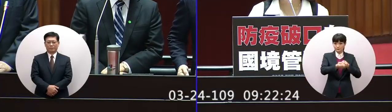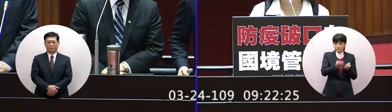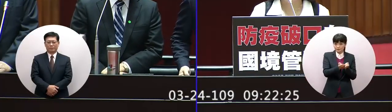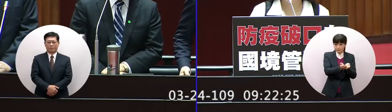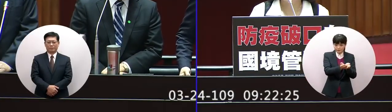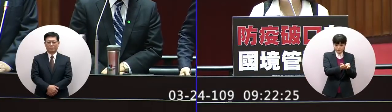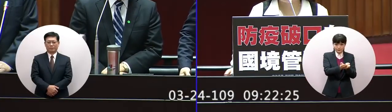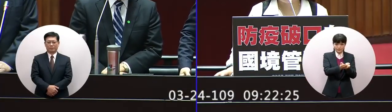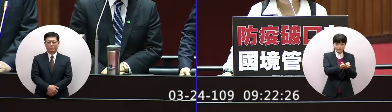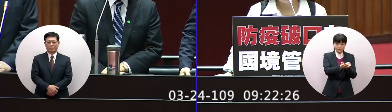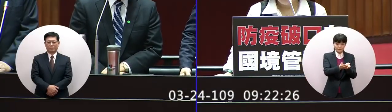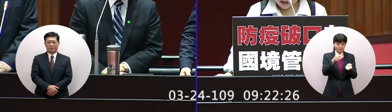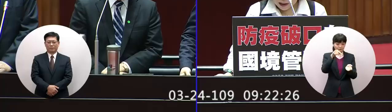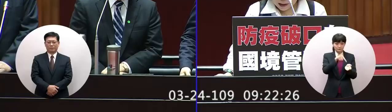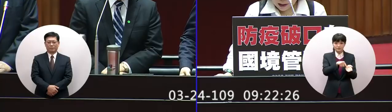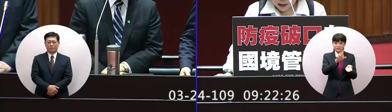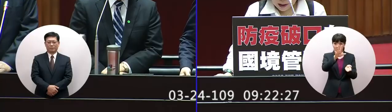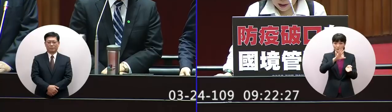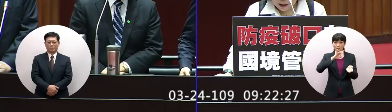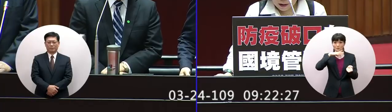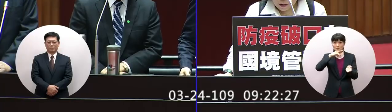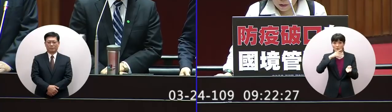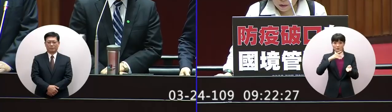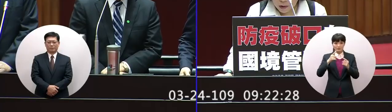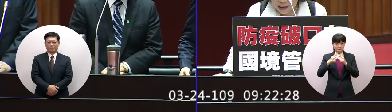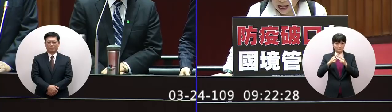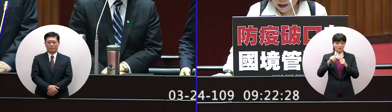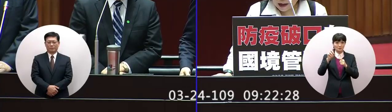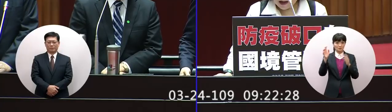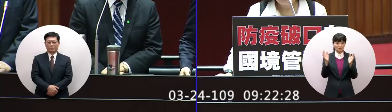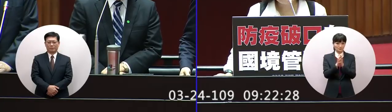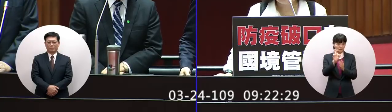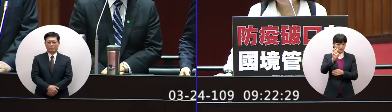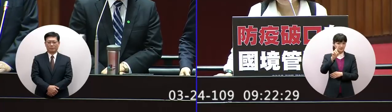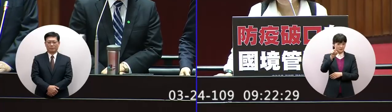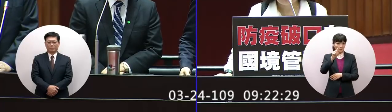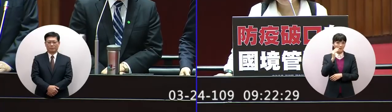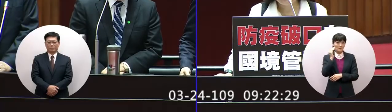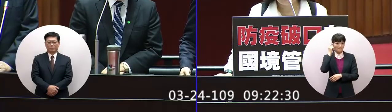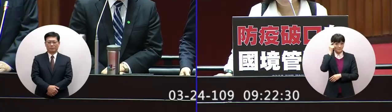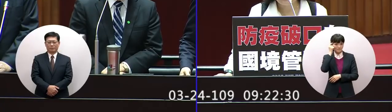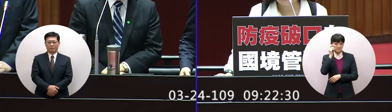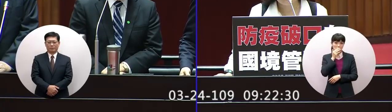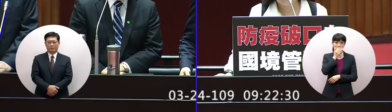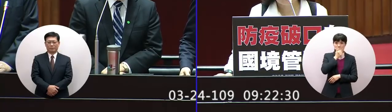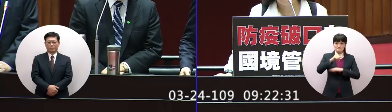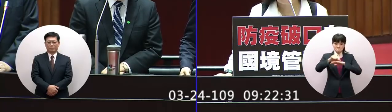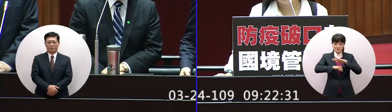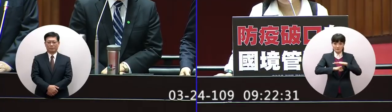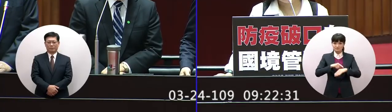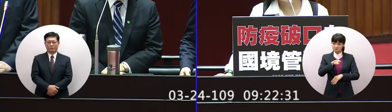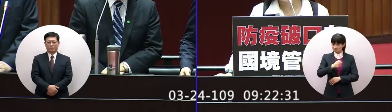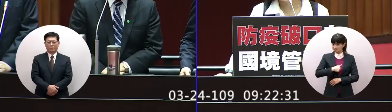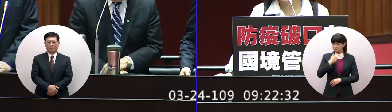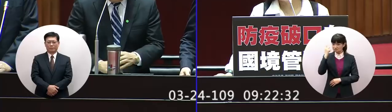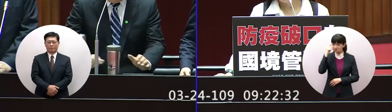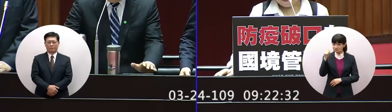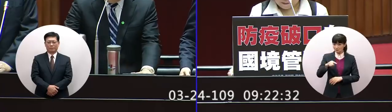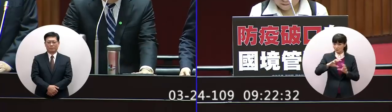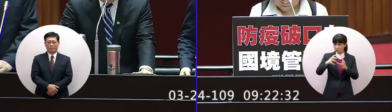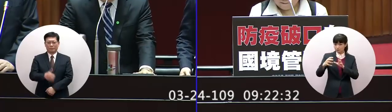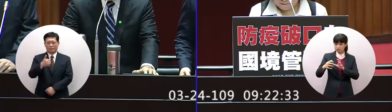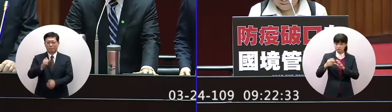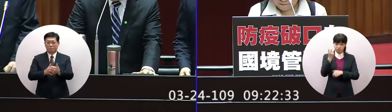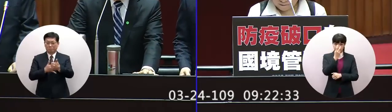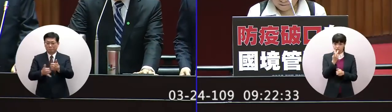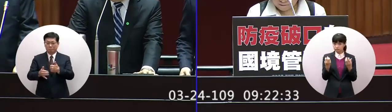三十一位越南人要来台湾。院长，您觉得我们的国境管理真的没有问题吗？ 谢